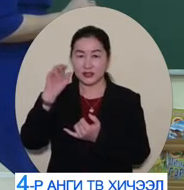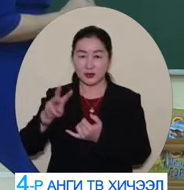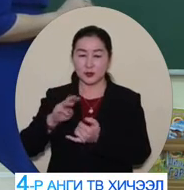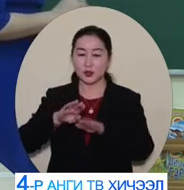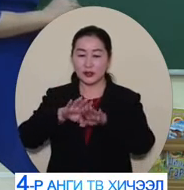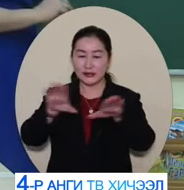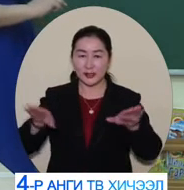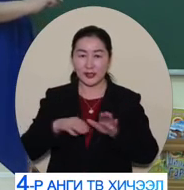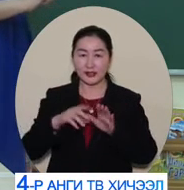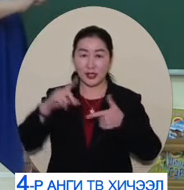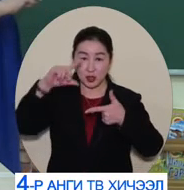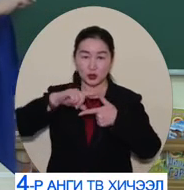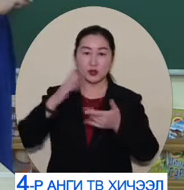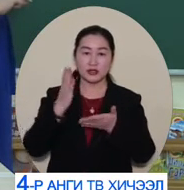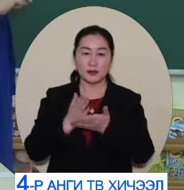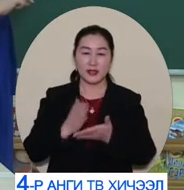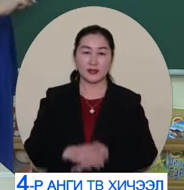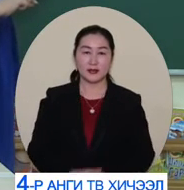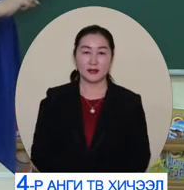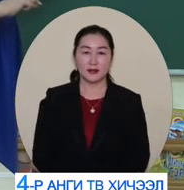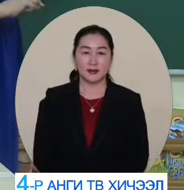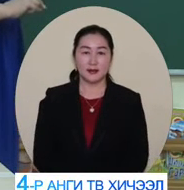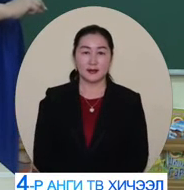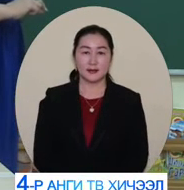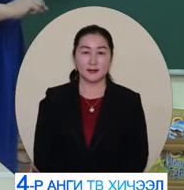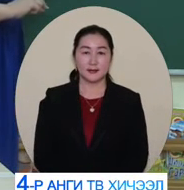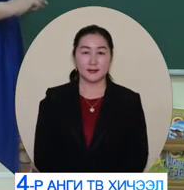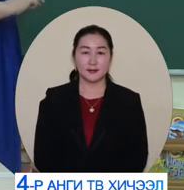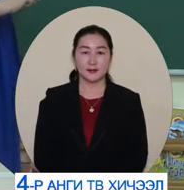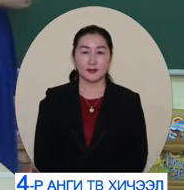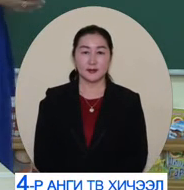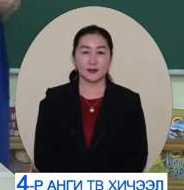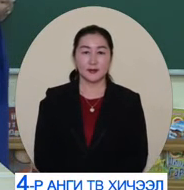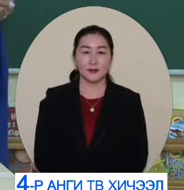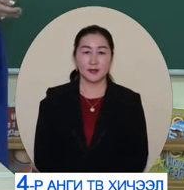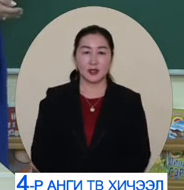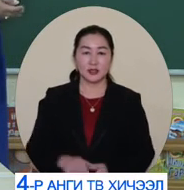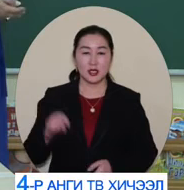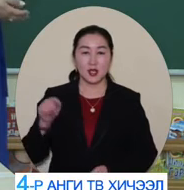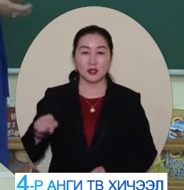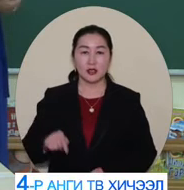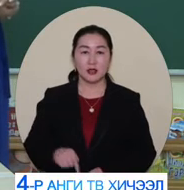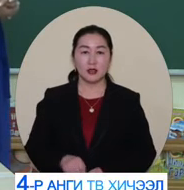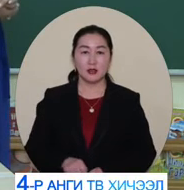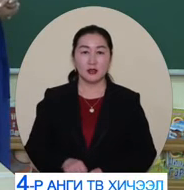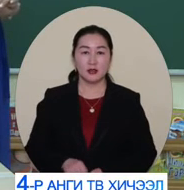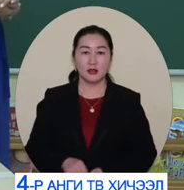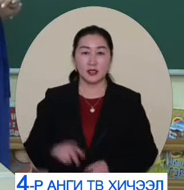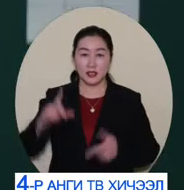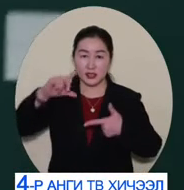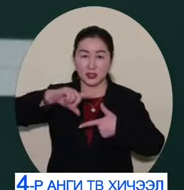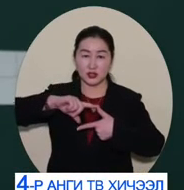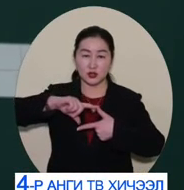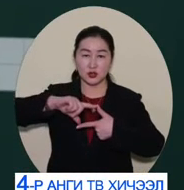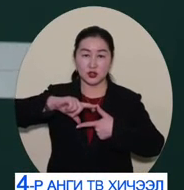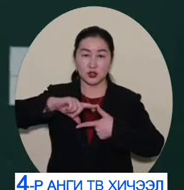За, одоо энэ. Одоо энэ тэгшин цөцөөс цаашаа ингэдэг үүссэн энэ гурван дүрсээс аль нь яг анхны дүрсийн харьцааг зөв